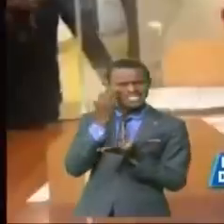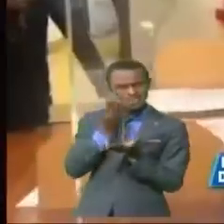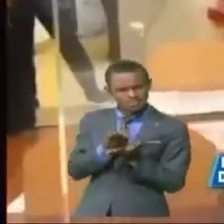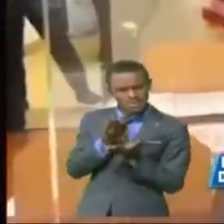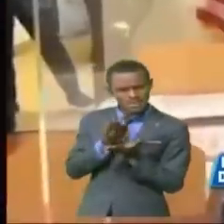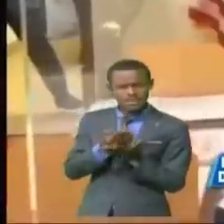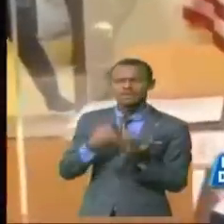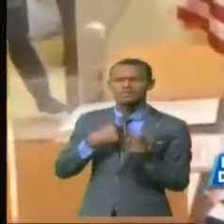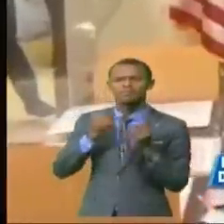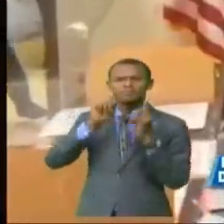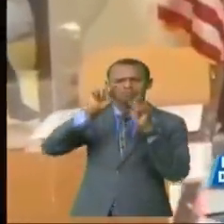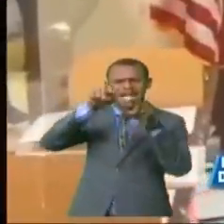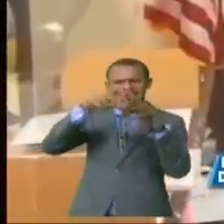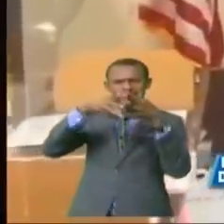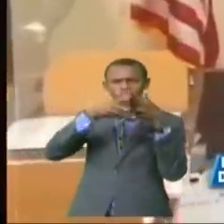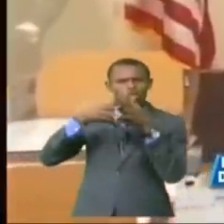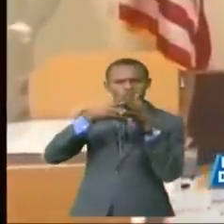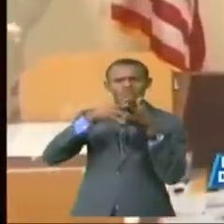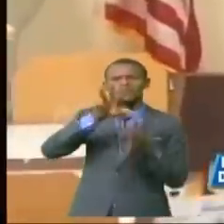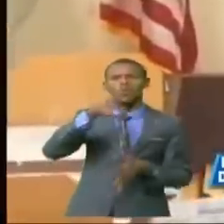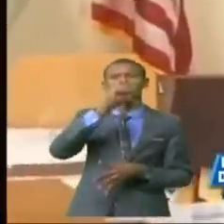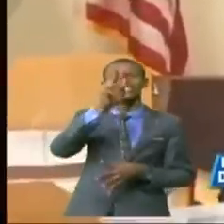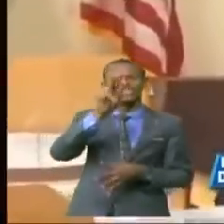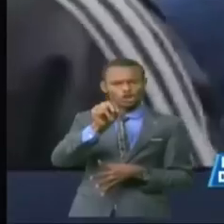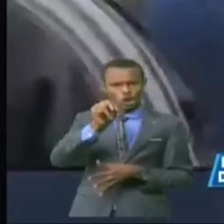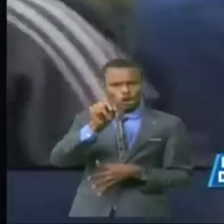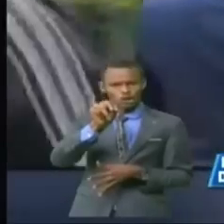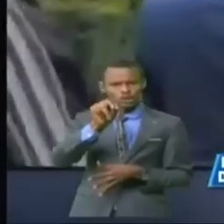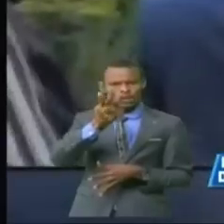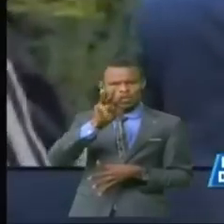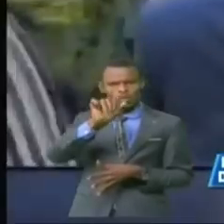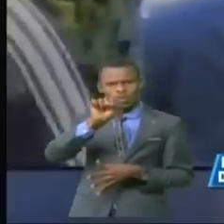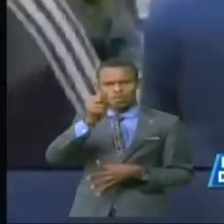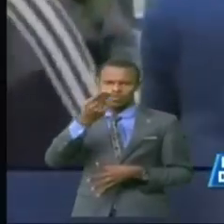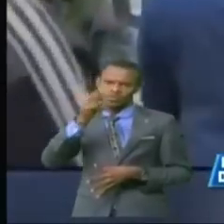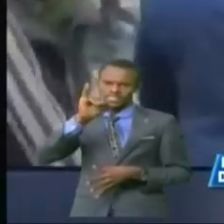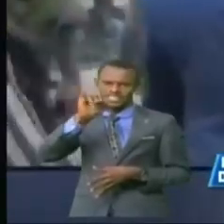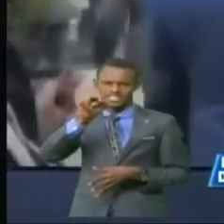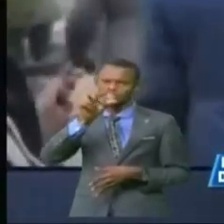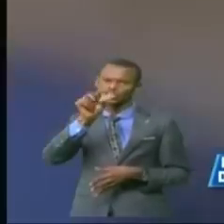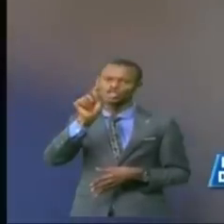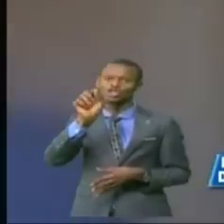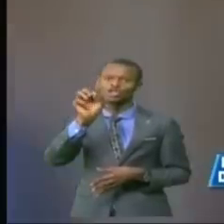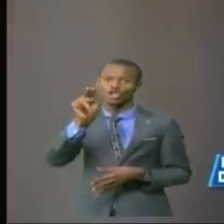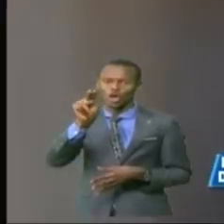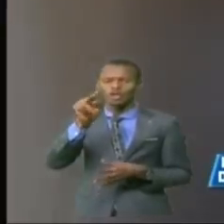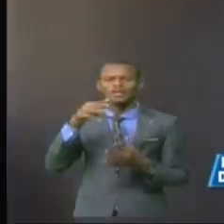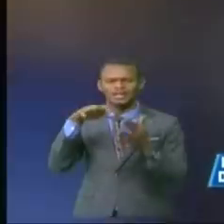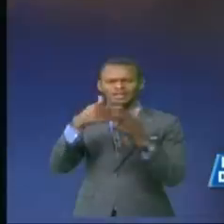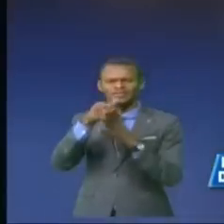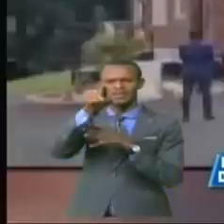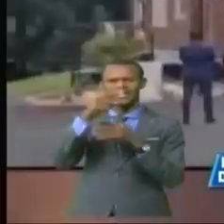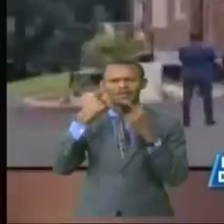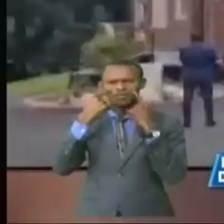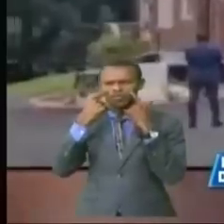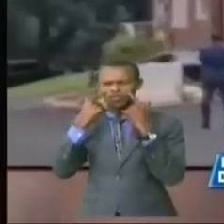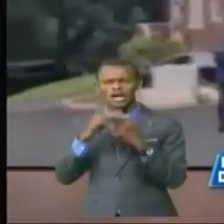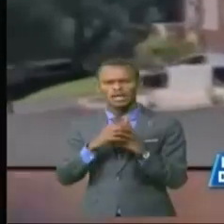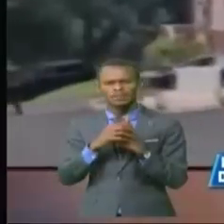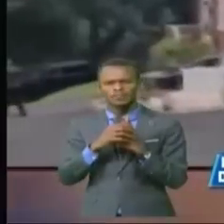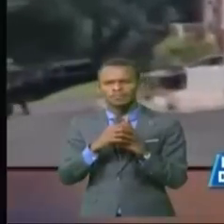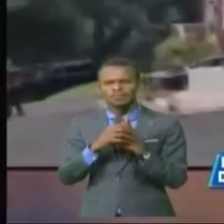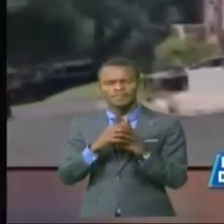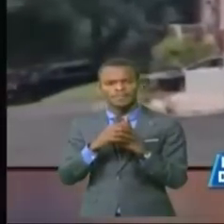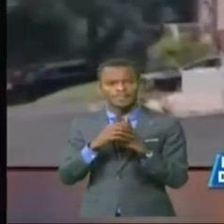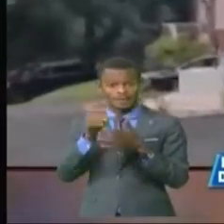avec le staff des diplomates congolais en poste à Washington. Il va ensuite visiter les différents locaux abritant la chancellerie de l'ambassade